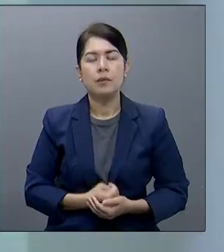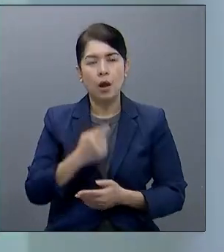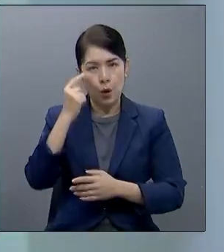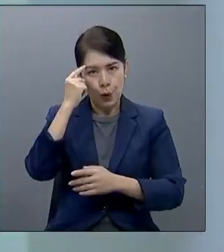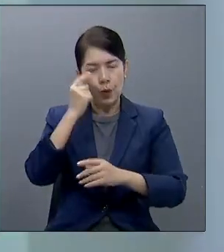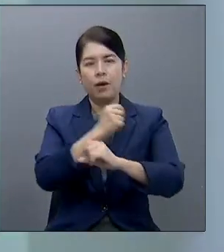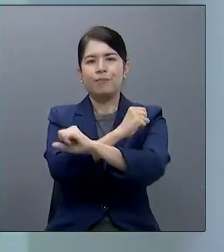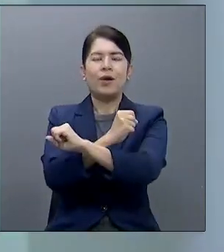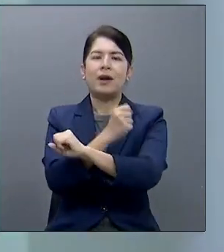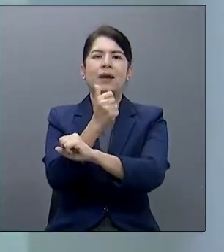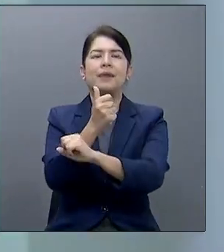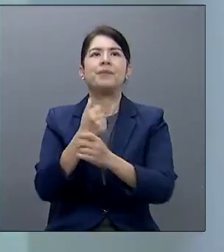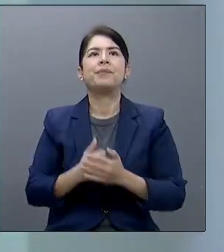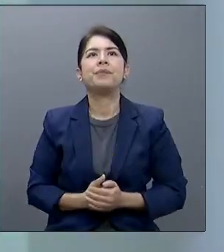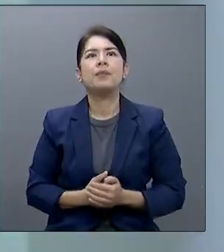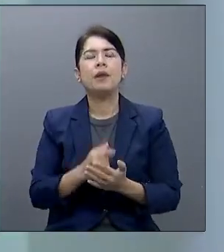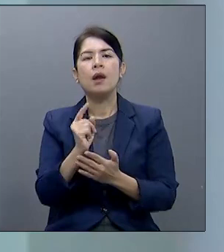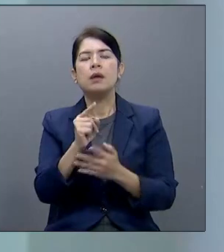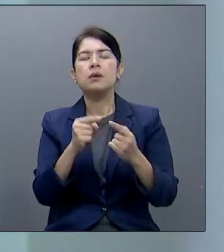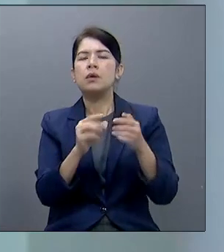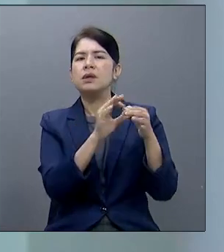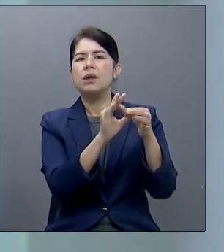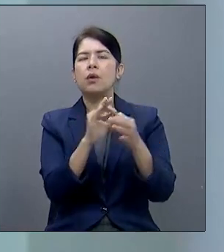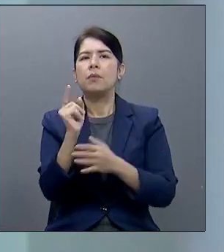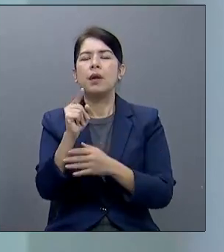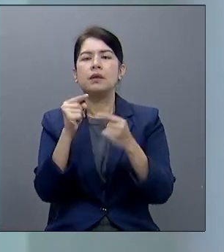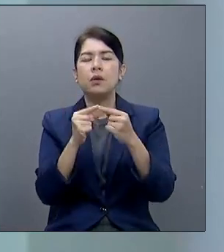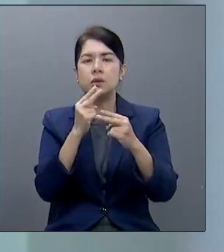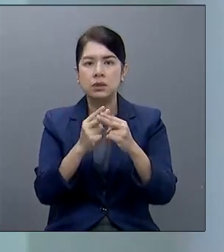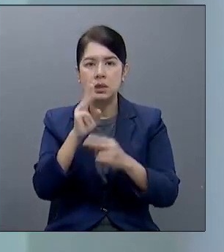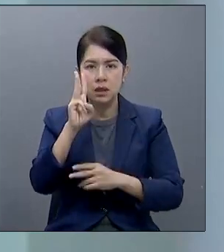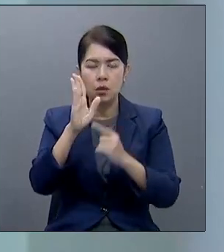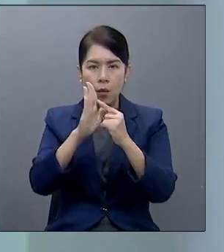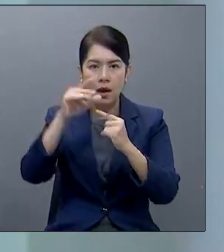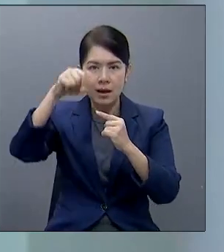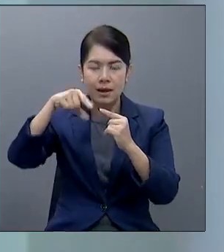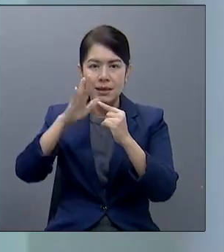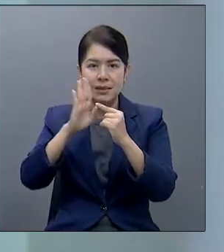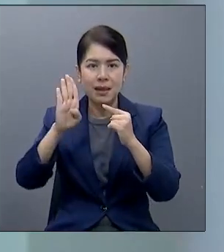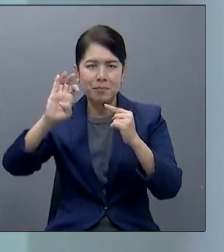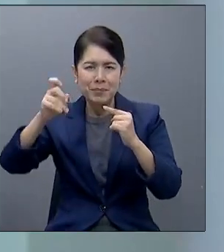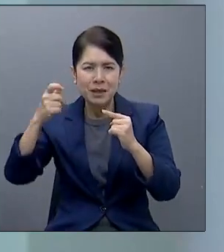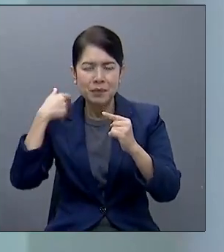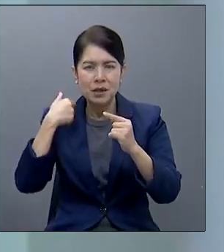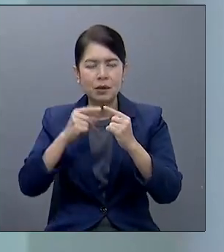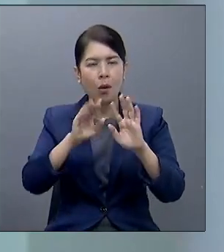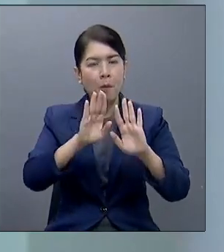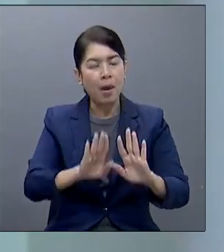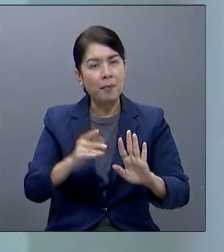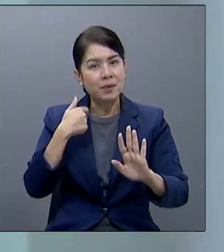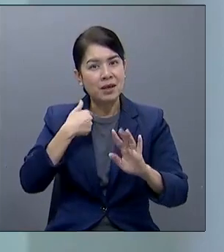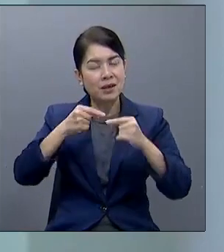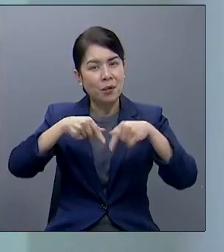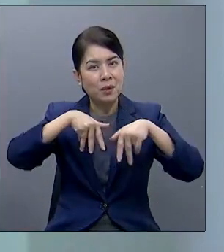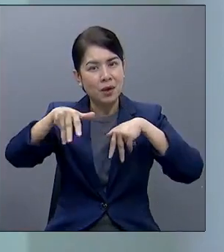รู้ทันกันได้ค่ะคุณผู้ชมคะว่าด้วยเรื่องวาซาบิวาซาบิเนี่ยเป็นอีกหนึ่งรสชาติซิกเนเจอร์ที่หลายคนเนี่ยน่าจะคุ้